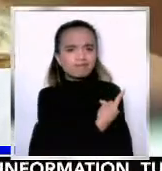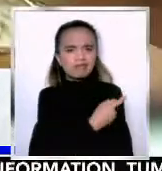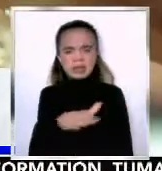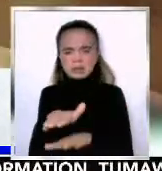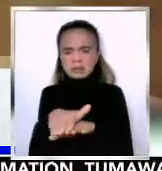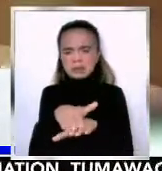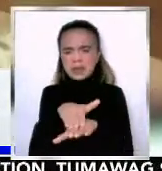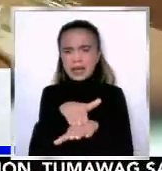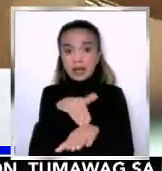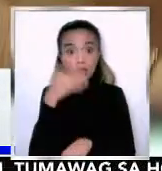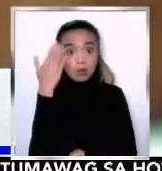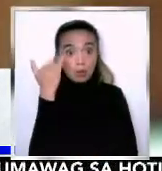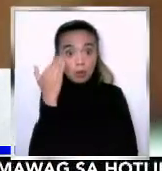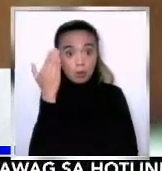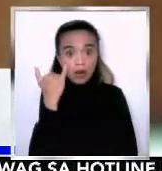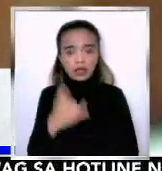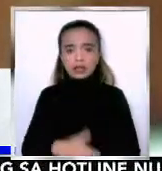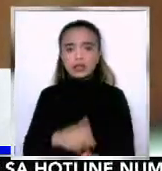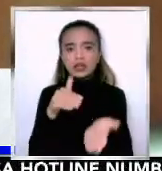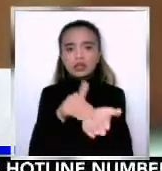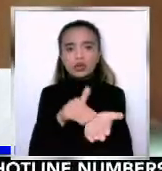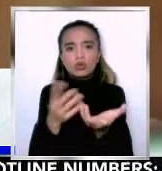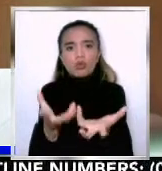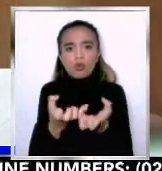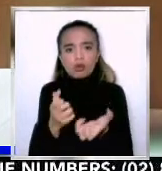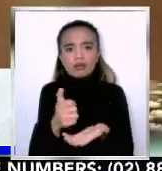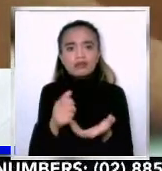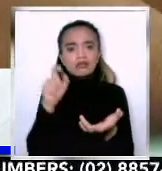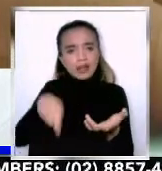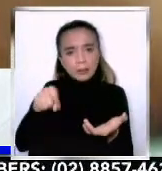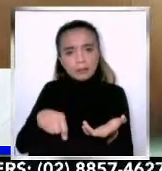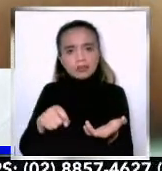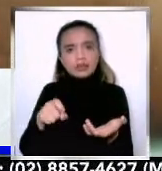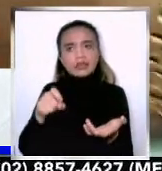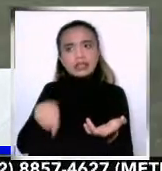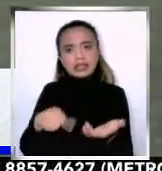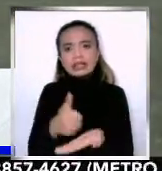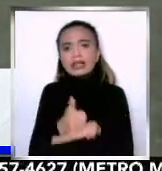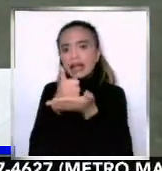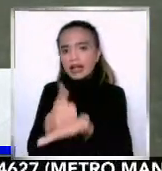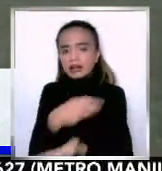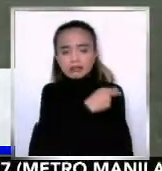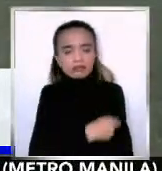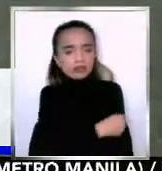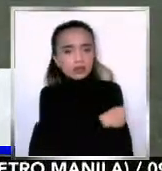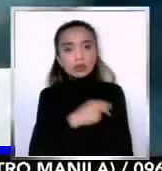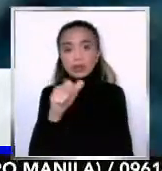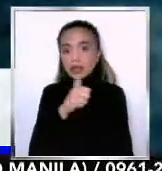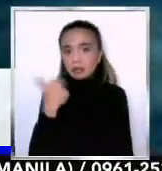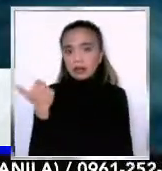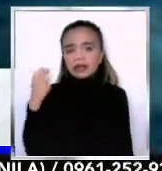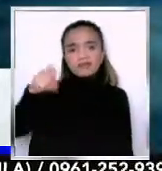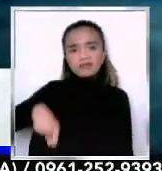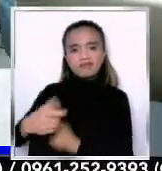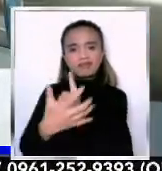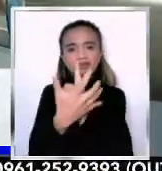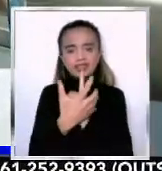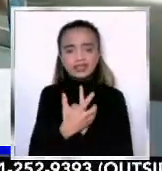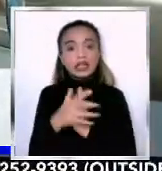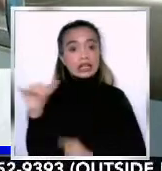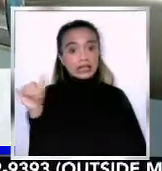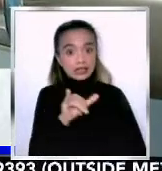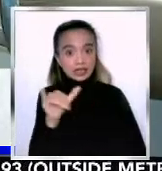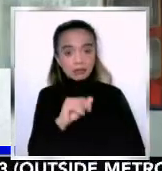nila kailangan tumulong sa mga ospital at yung iba naman ay kailangan mag-isolate. Maging ang paglalabas na resulta ng swab